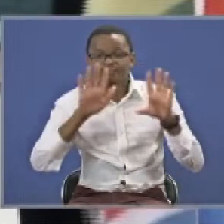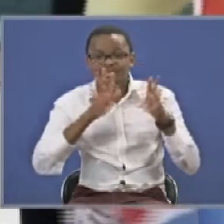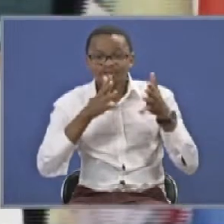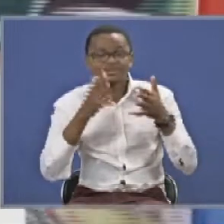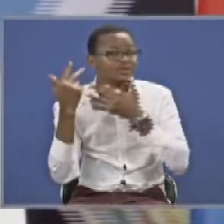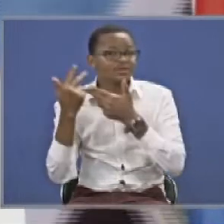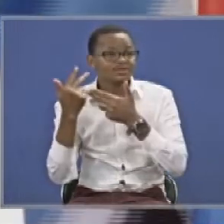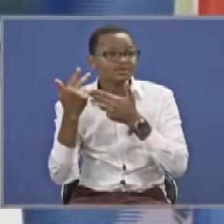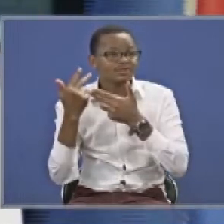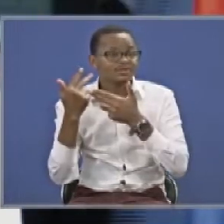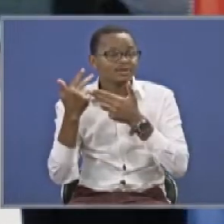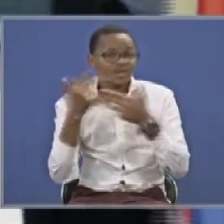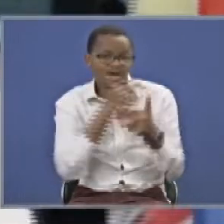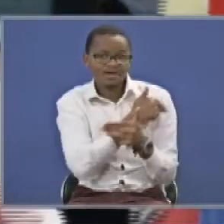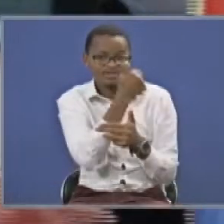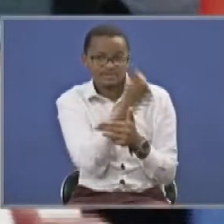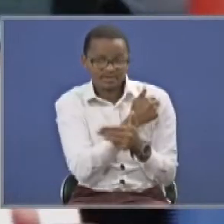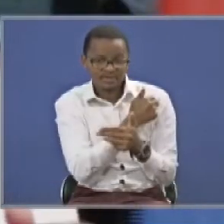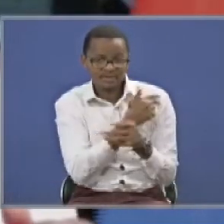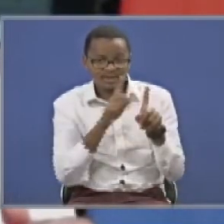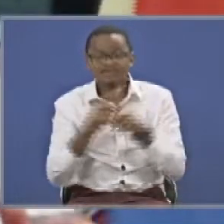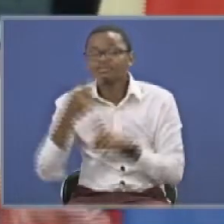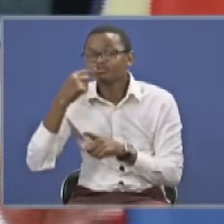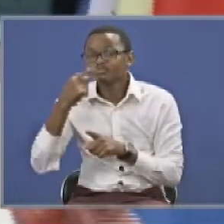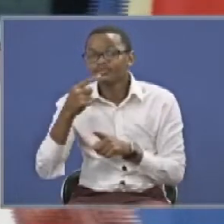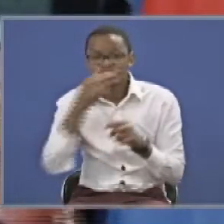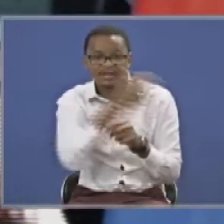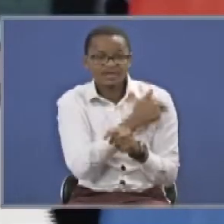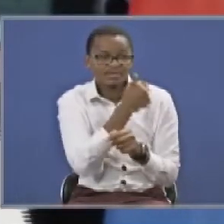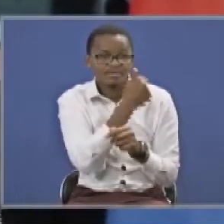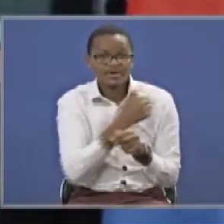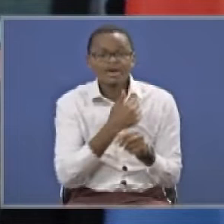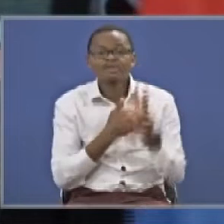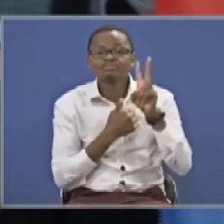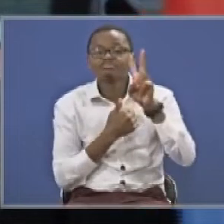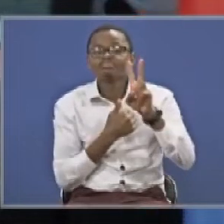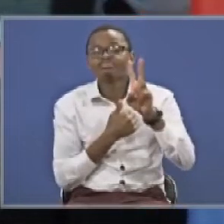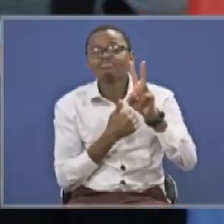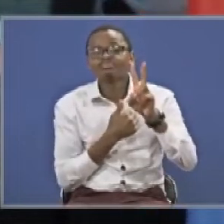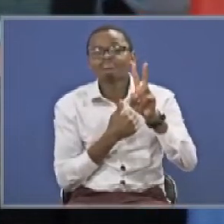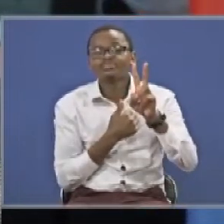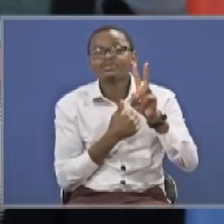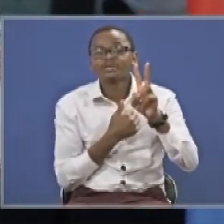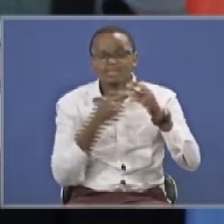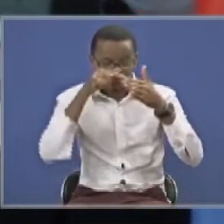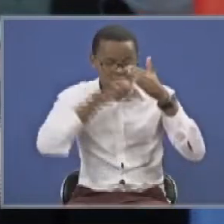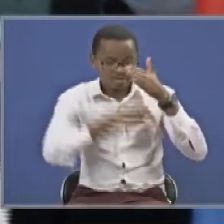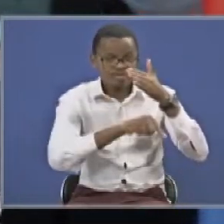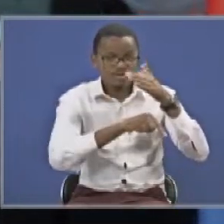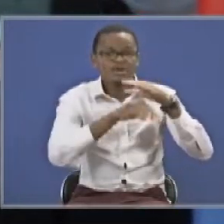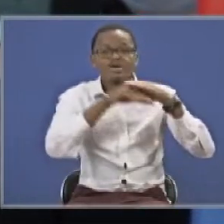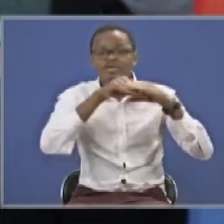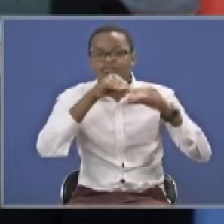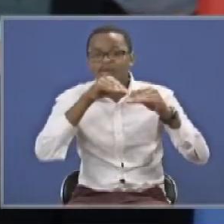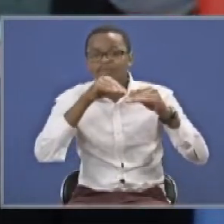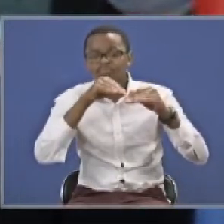This is a hospital. Na kama tujuavyo, hospitali kuna mawili. Kuna kuingia na